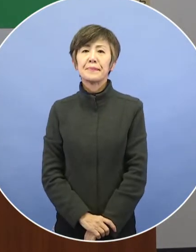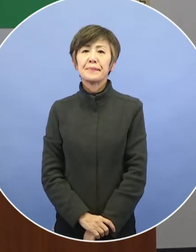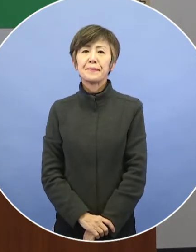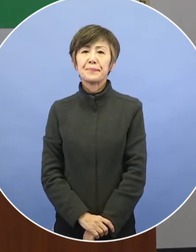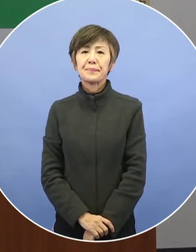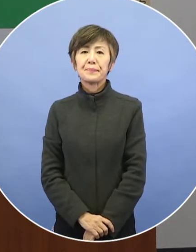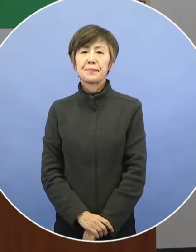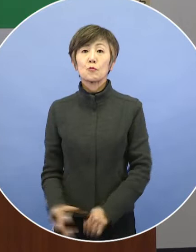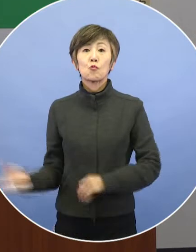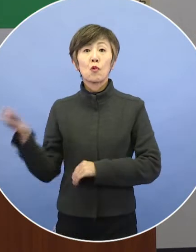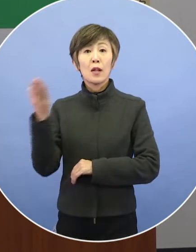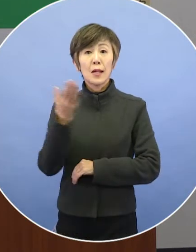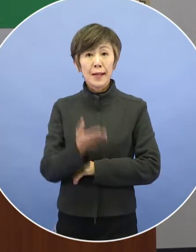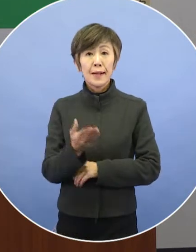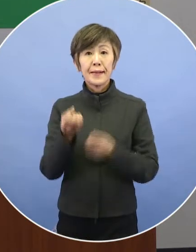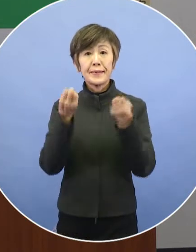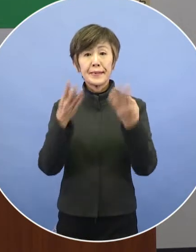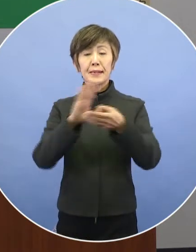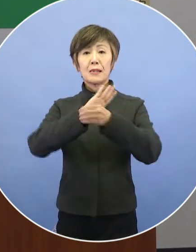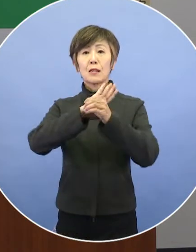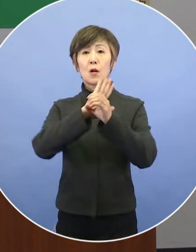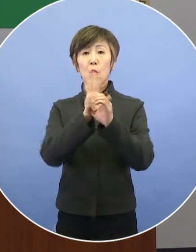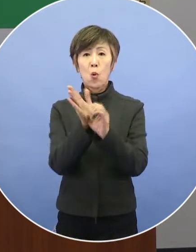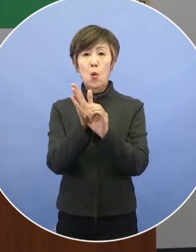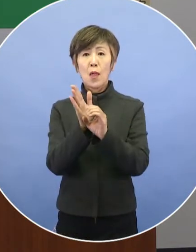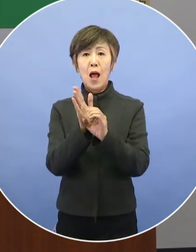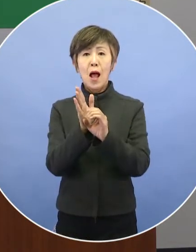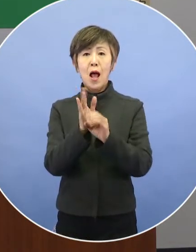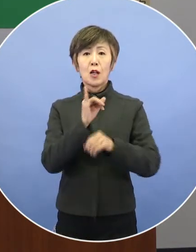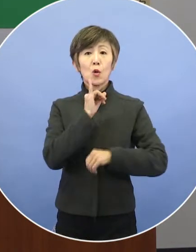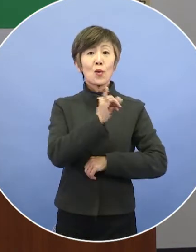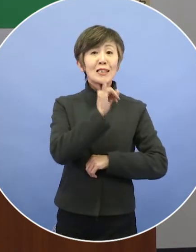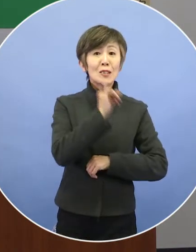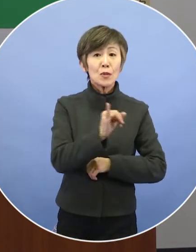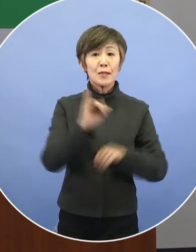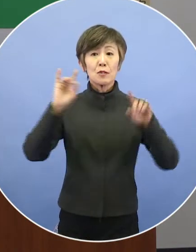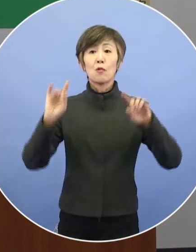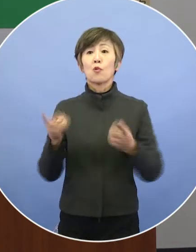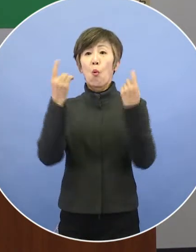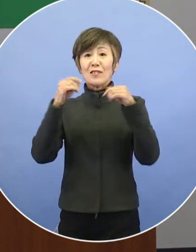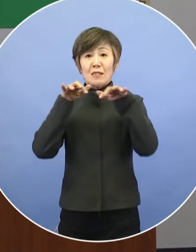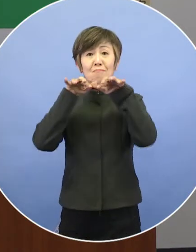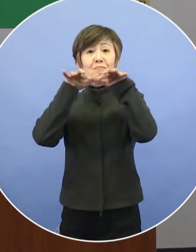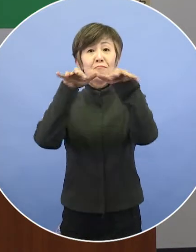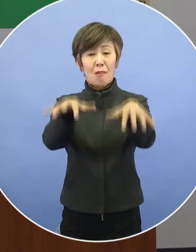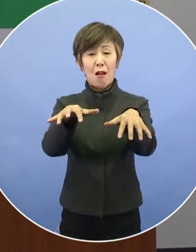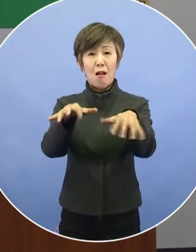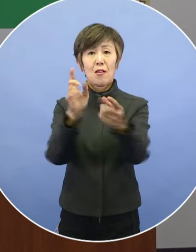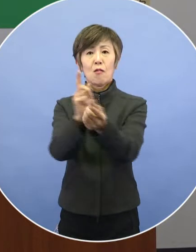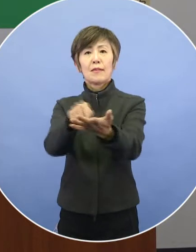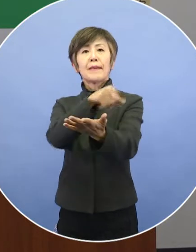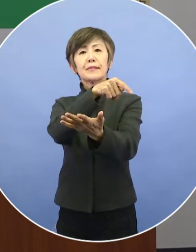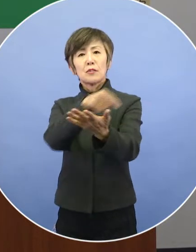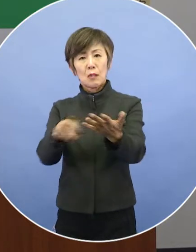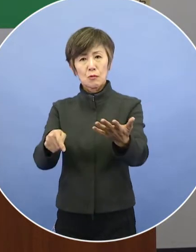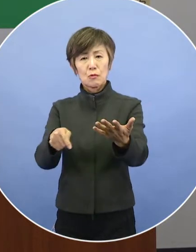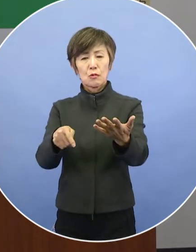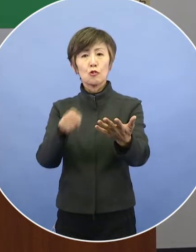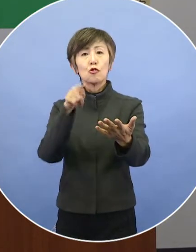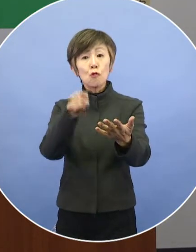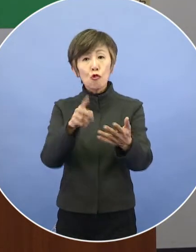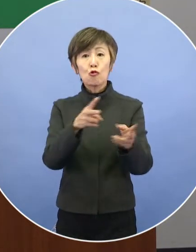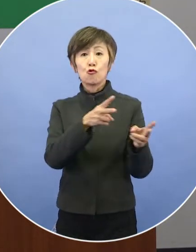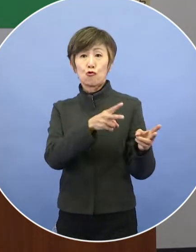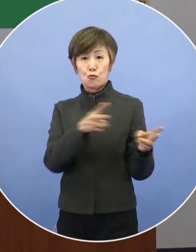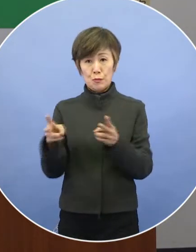ますそれからの新型コロナとインフルエンザの同時流行対策ということで同時